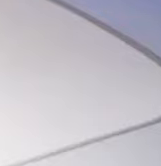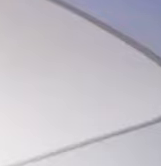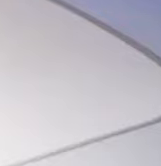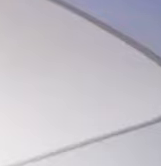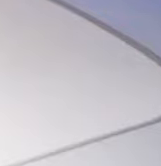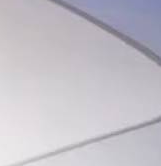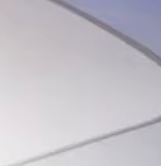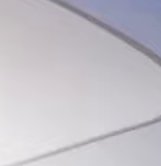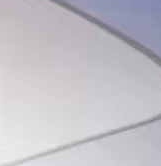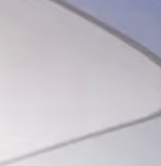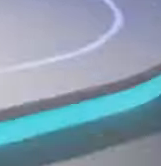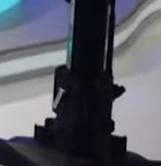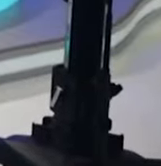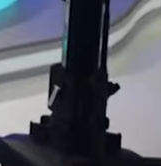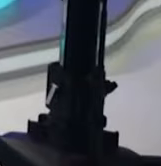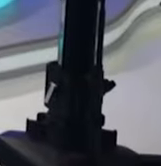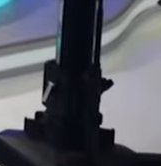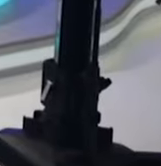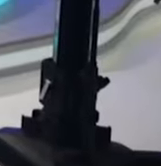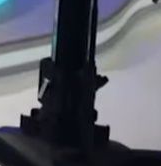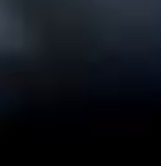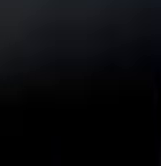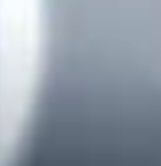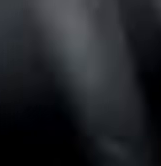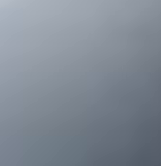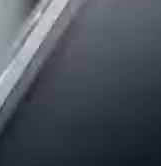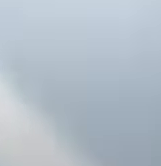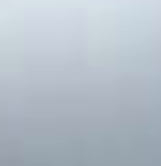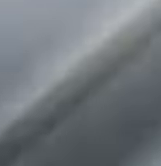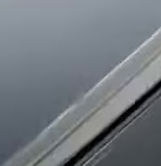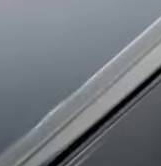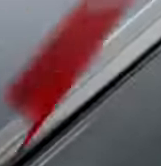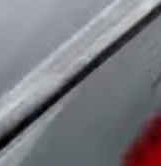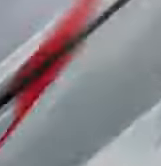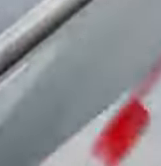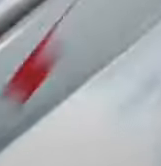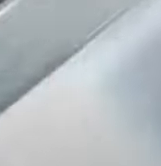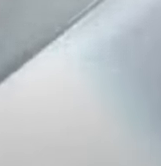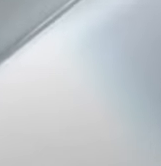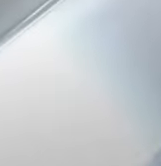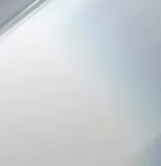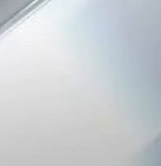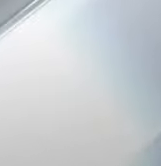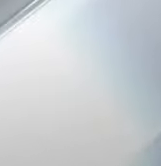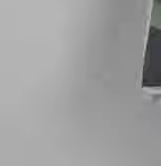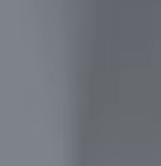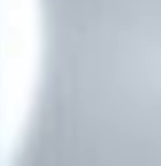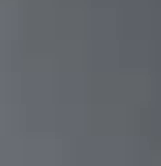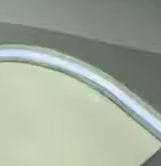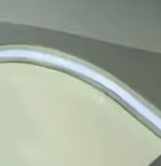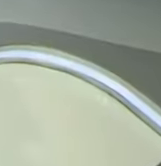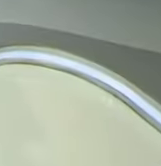Live mula sa GMA Network Center, ito ang 24 Oras.